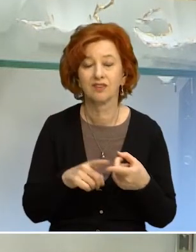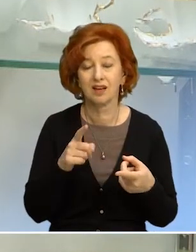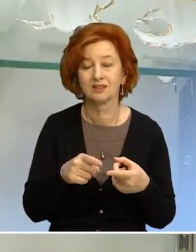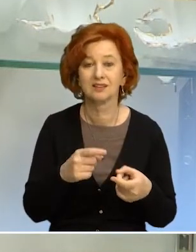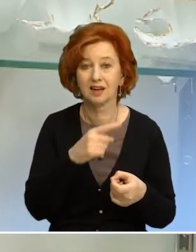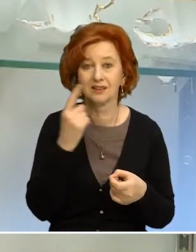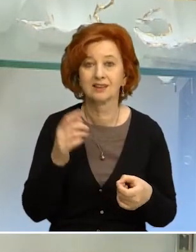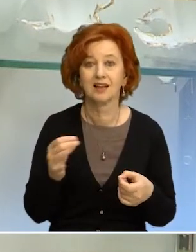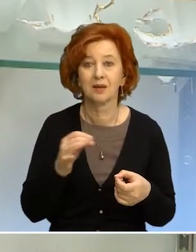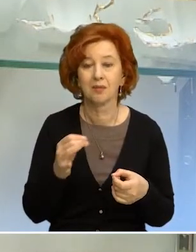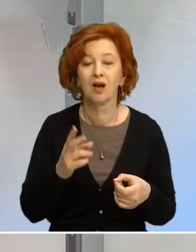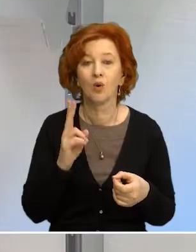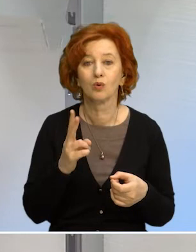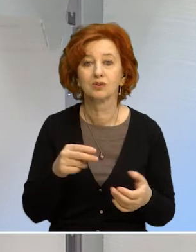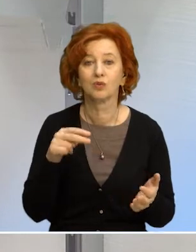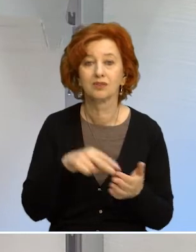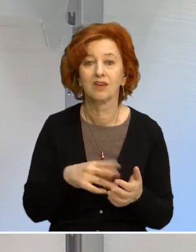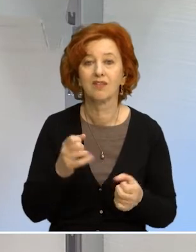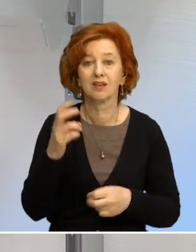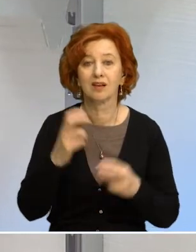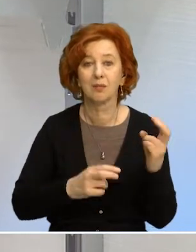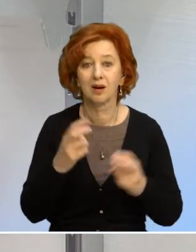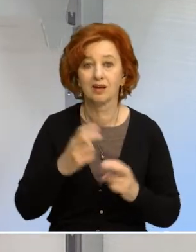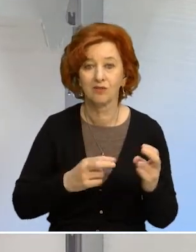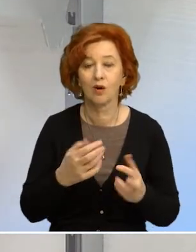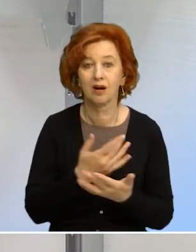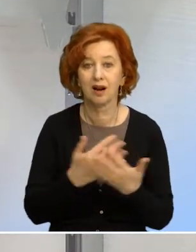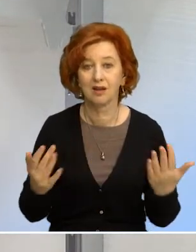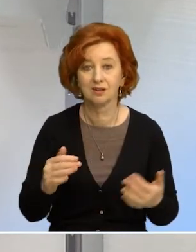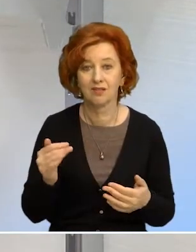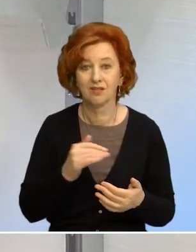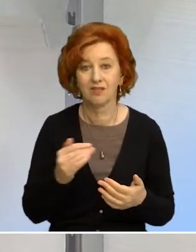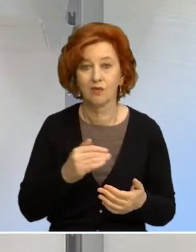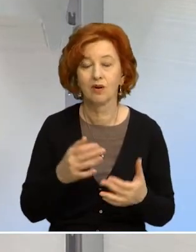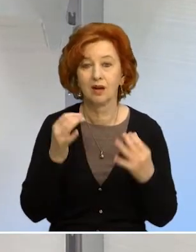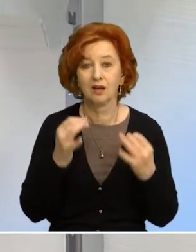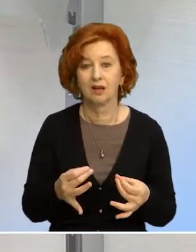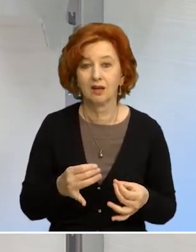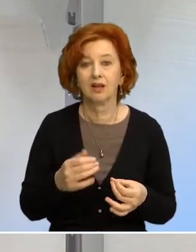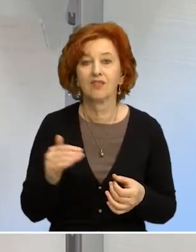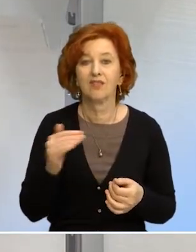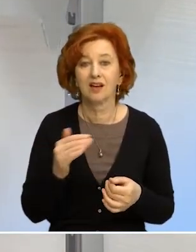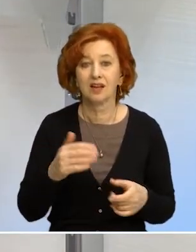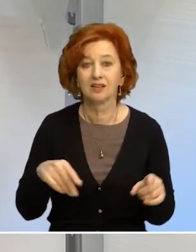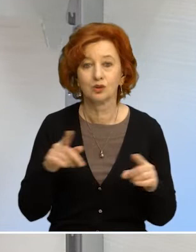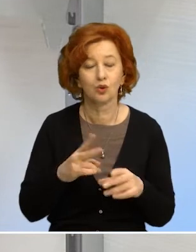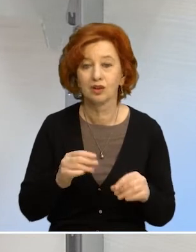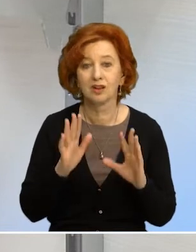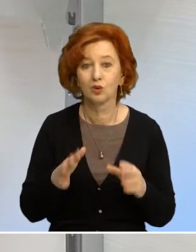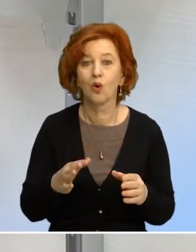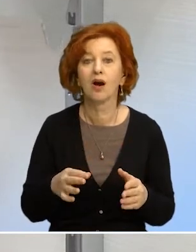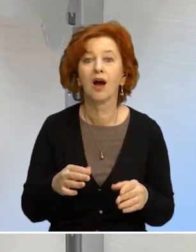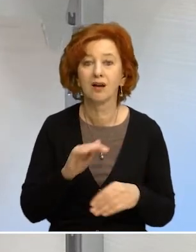Российской империи. Кузнецов делал ставку на производство разного фарфора и фаянса. Причем это не